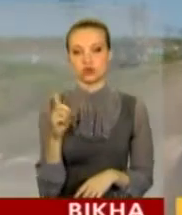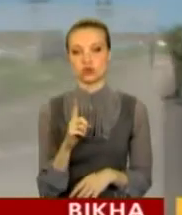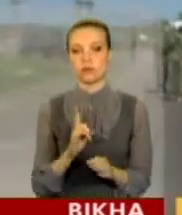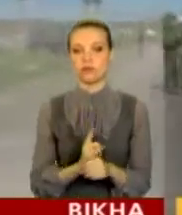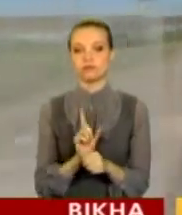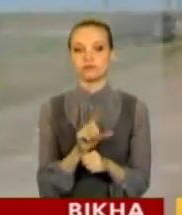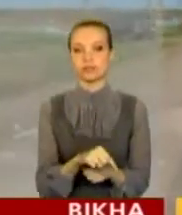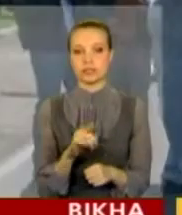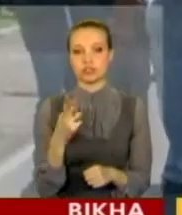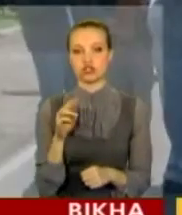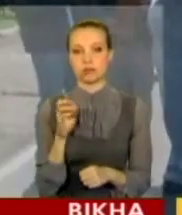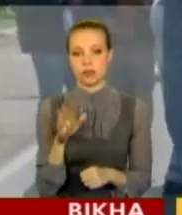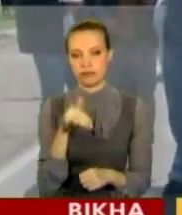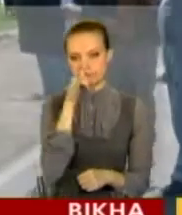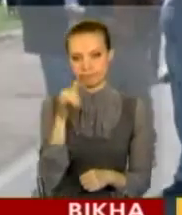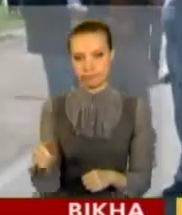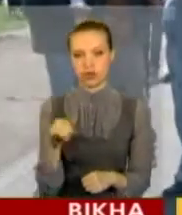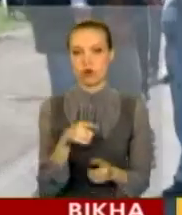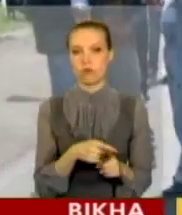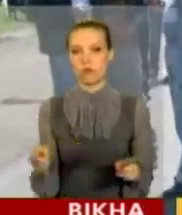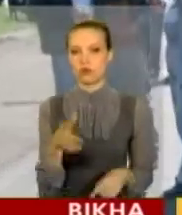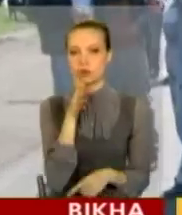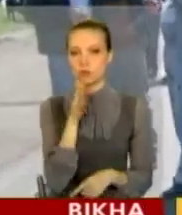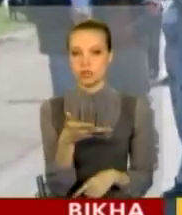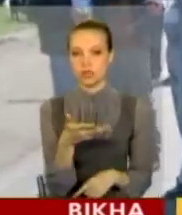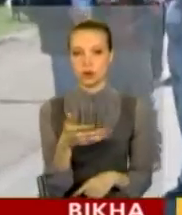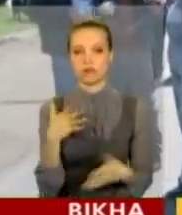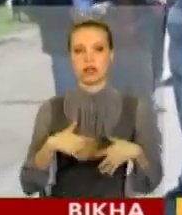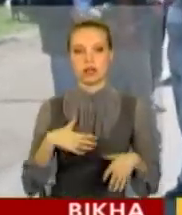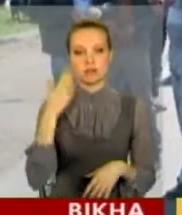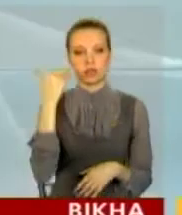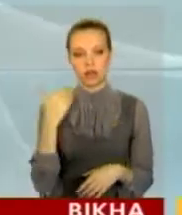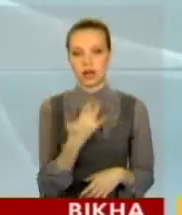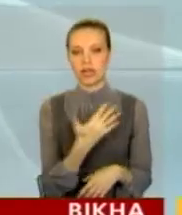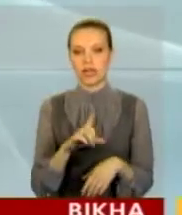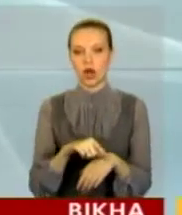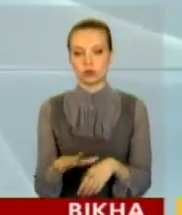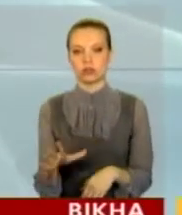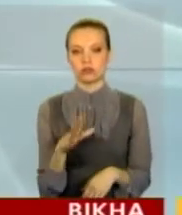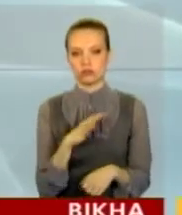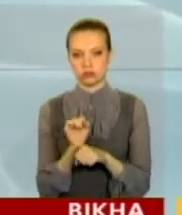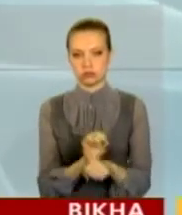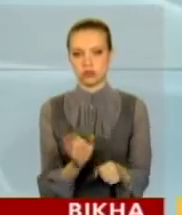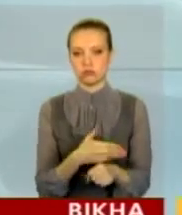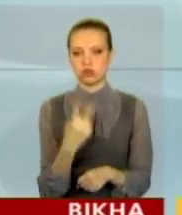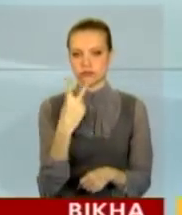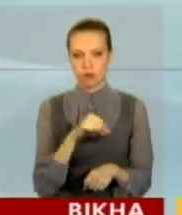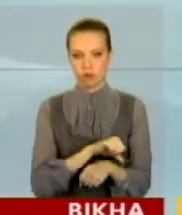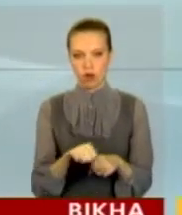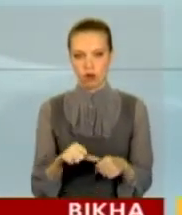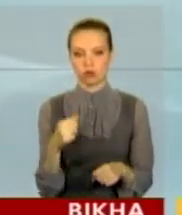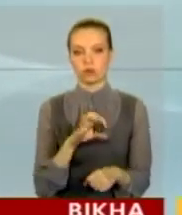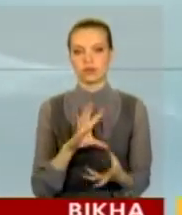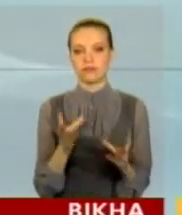в'їзд на півострів Джемілєв у заборонений протягом п'яти років Кримські татари кілька годин були заблоковані між двома кордонами